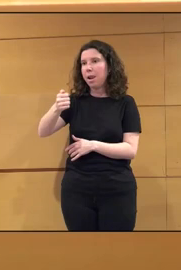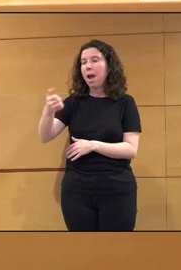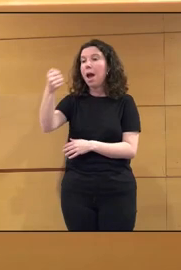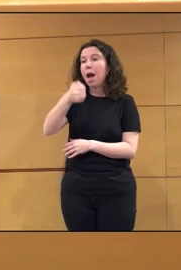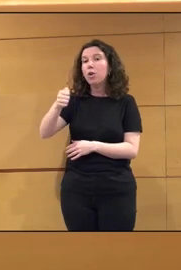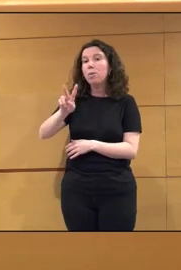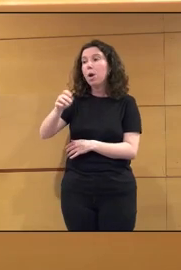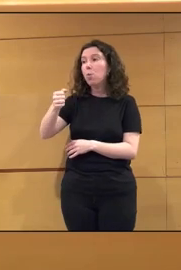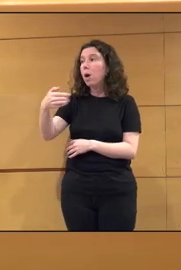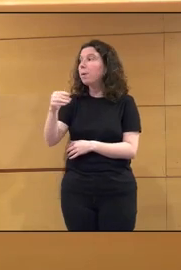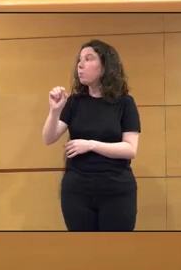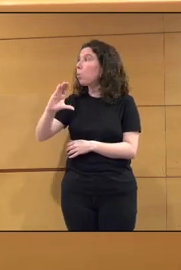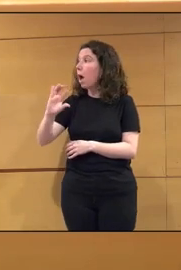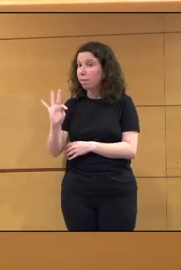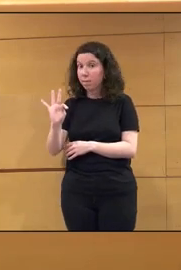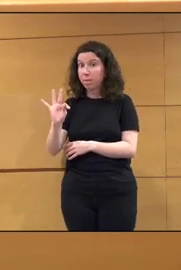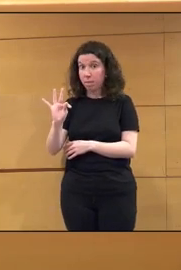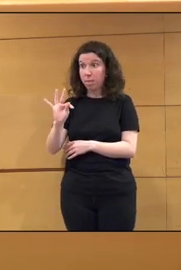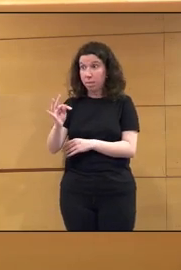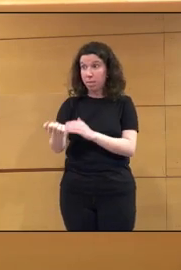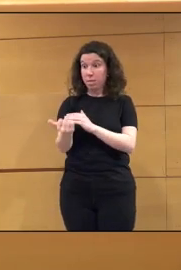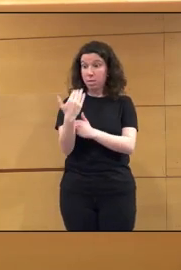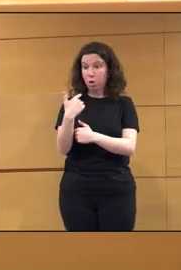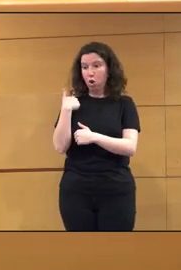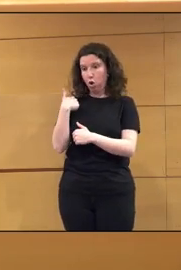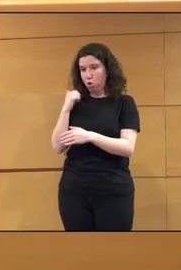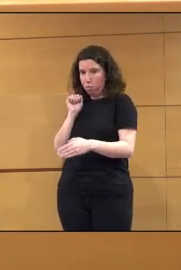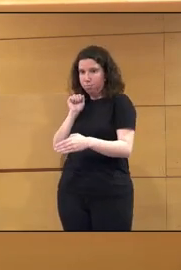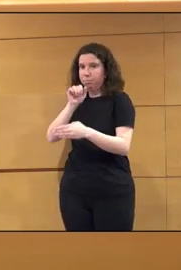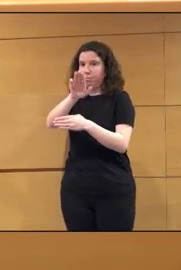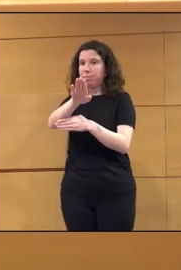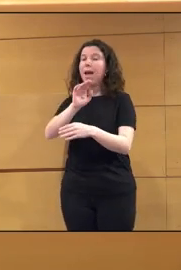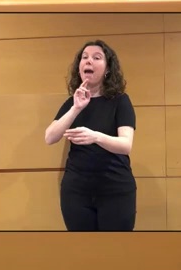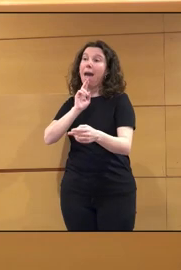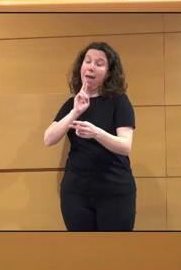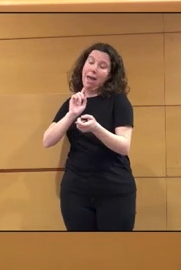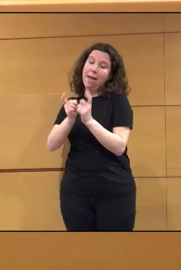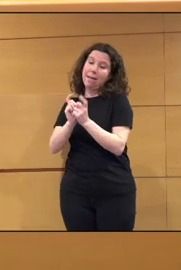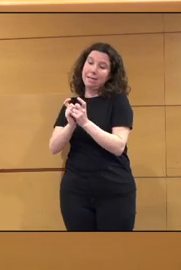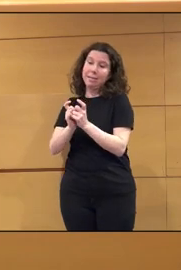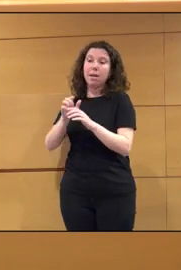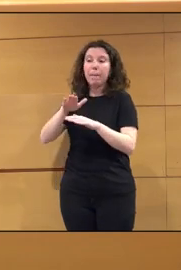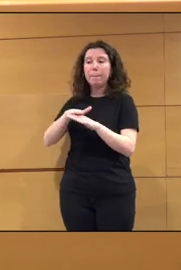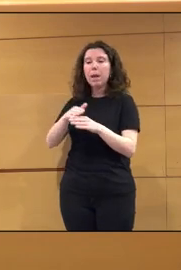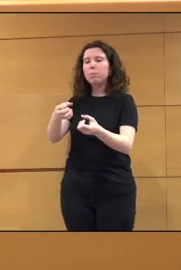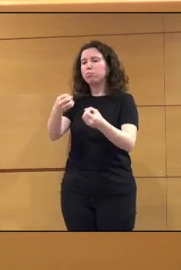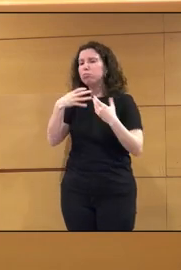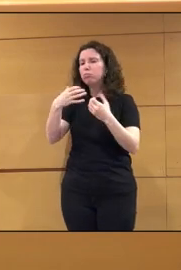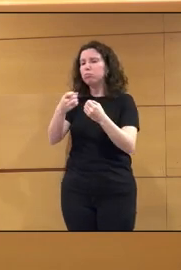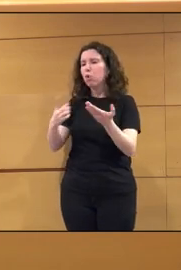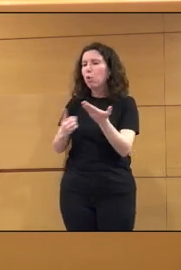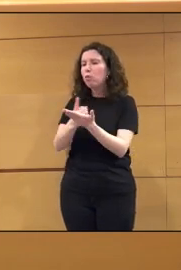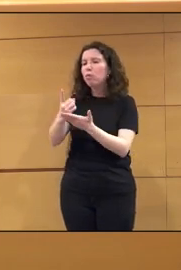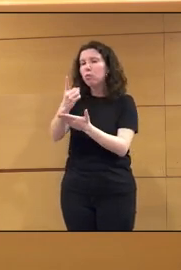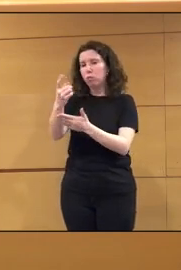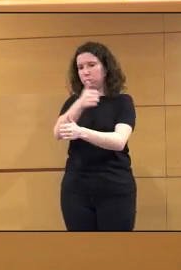anna.matamala@uab.cat, i jo us enviaré aquesta enquesta i ens servirà d'informació per fer aquest full de ruta prioritzat.